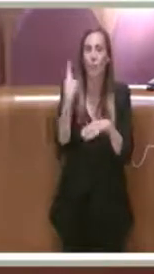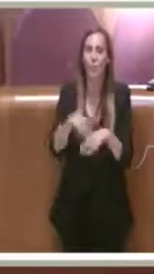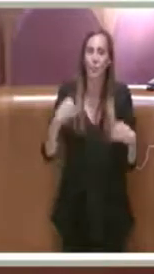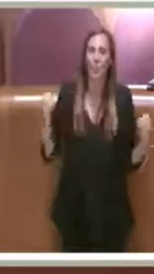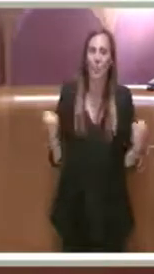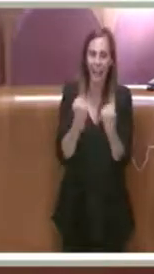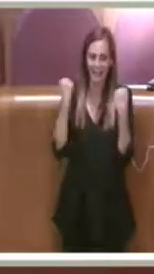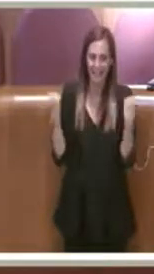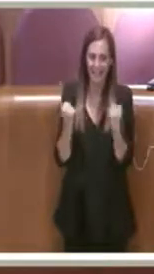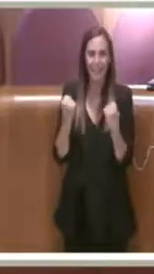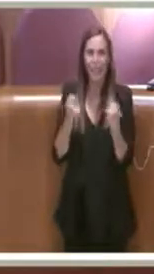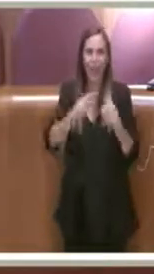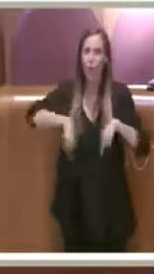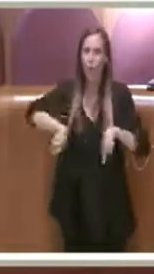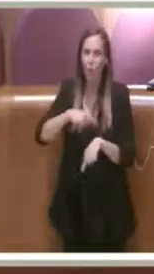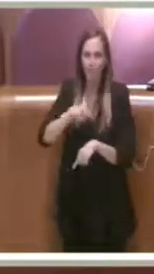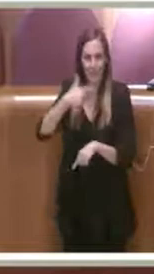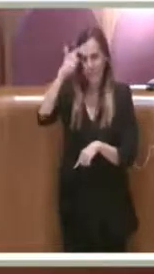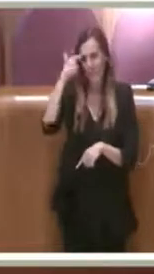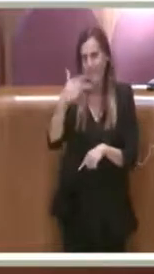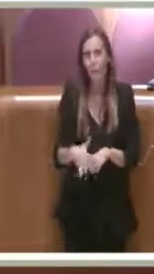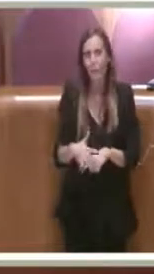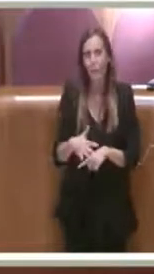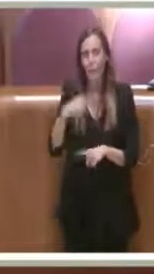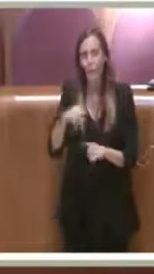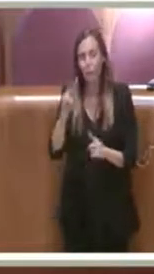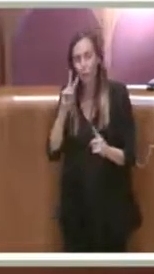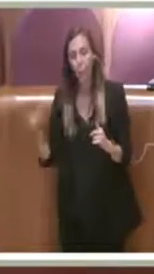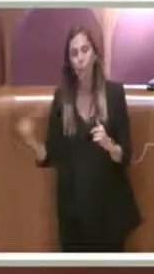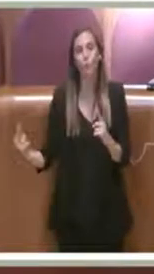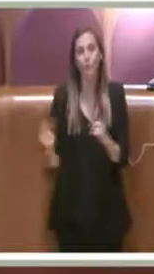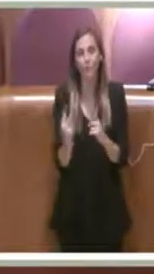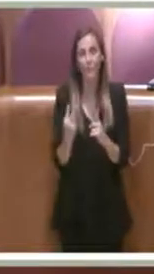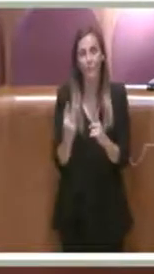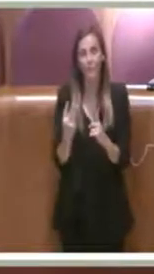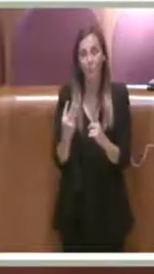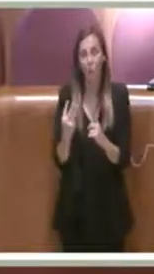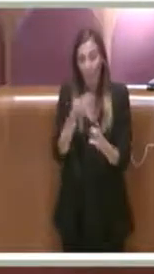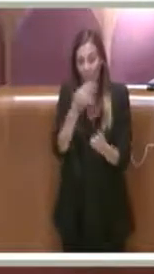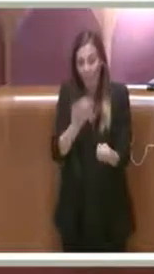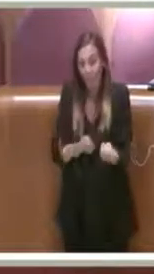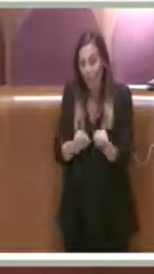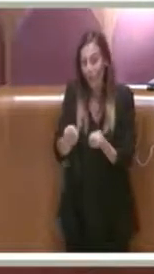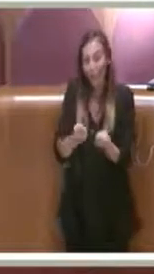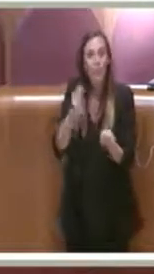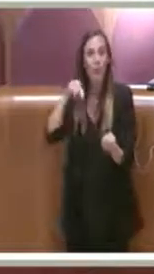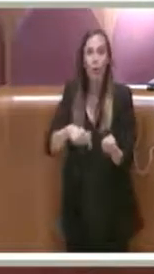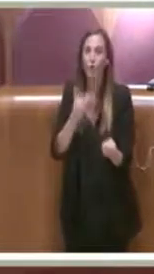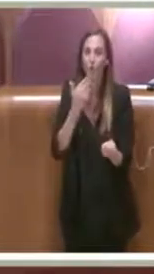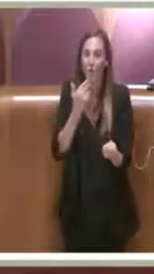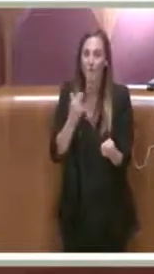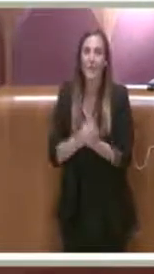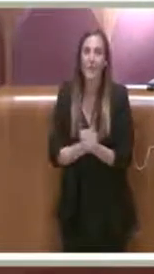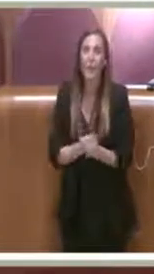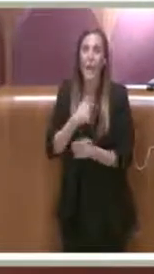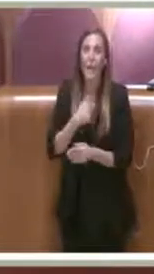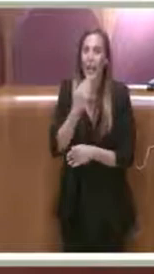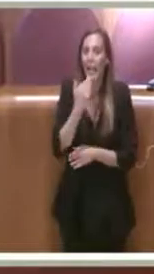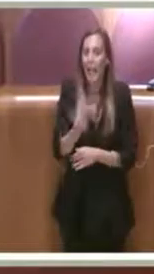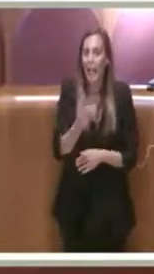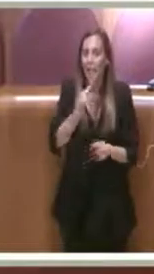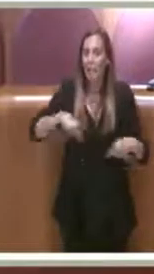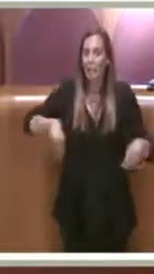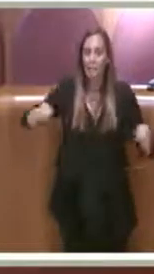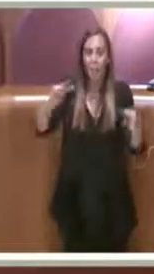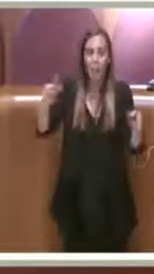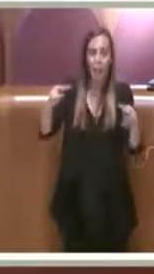perché sappiamo che insomma, da questo punto di vista manca ad oggi questo coordinamento. Io vi ringrazio per l'attenzione, ho cercato